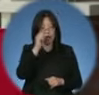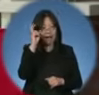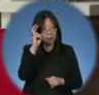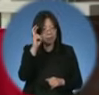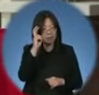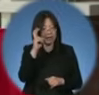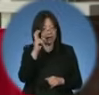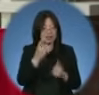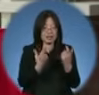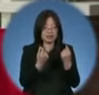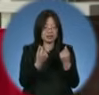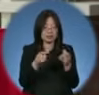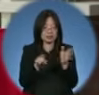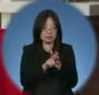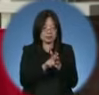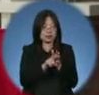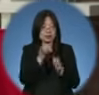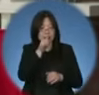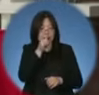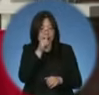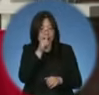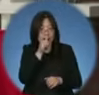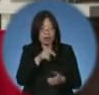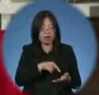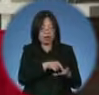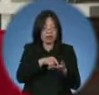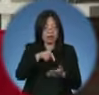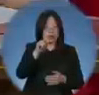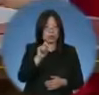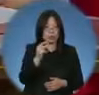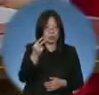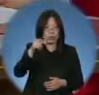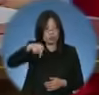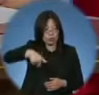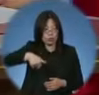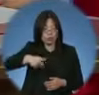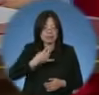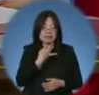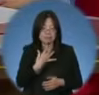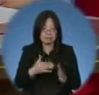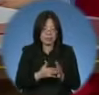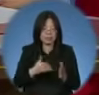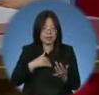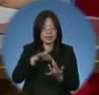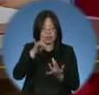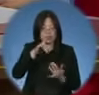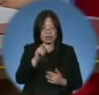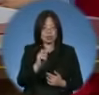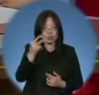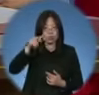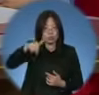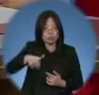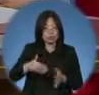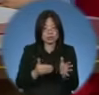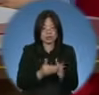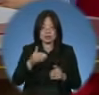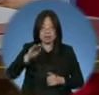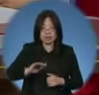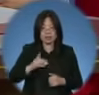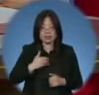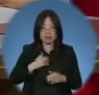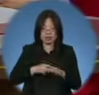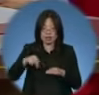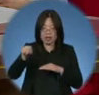것이다. 이런 믿음이 있으면은 이건 고독이 되거든요. 그렇죠. 자기가 선택한 고독이 되는데